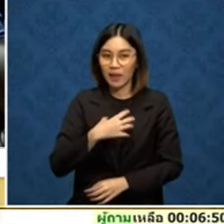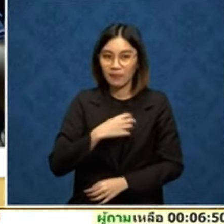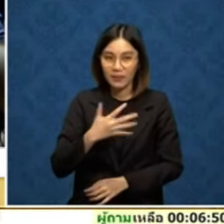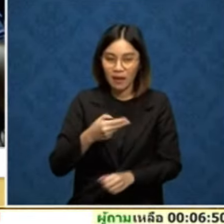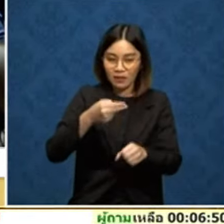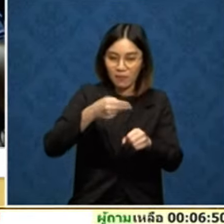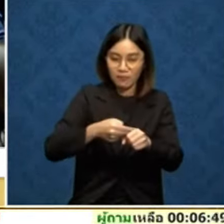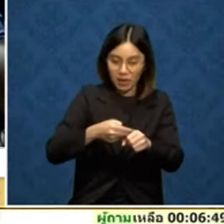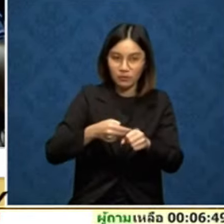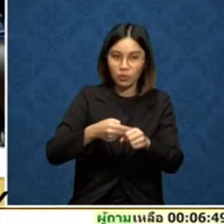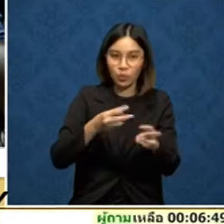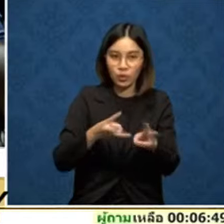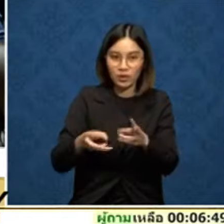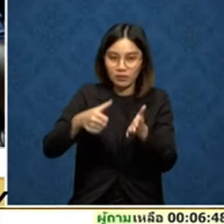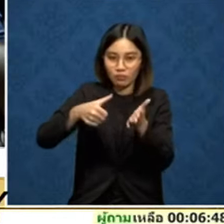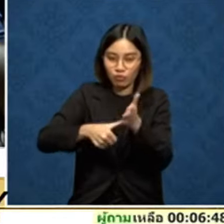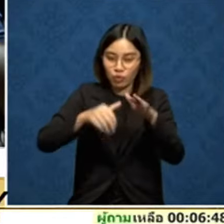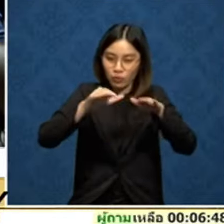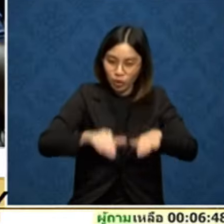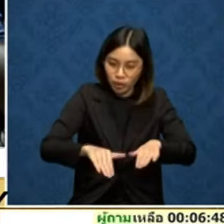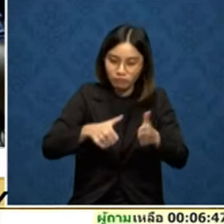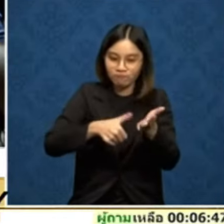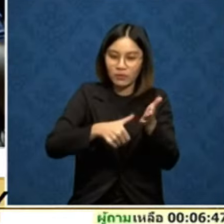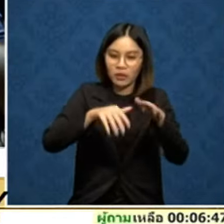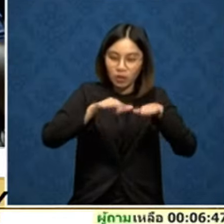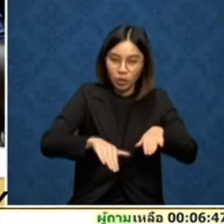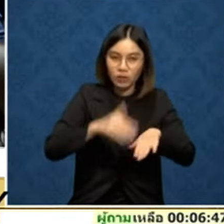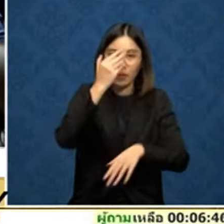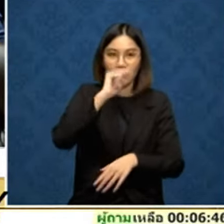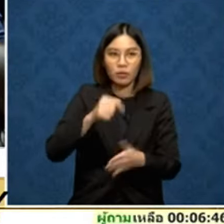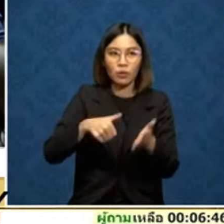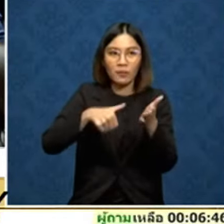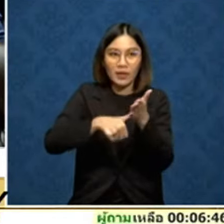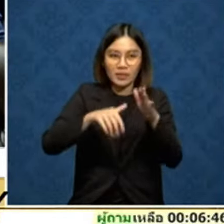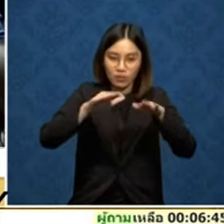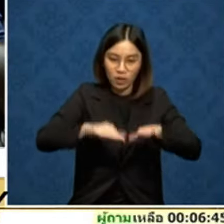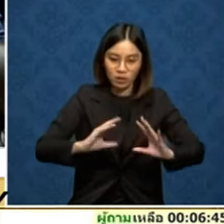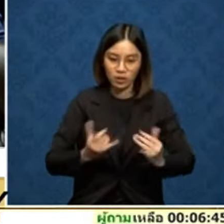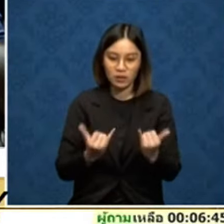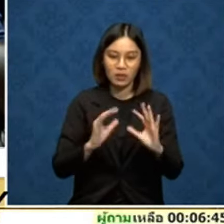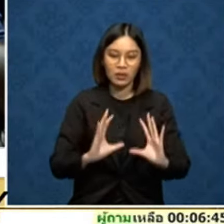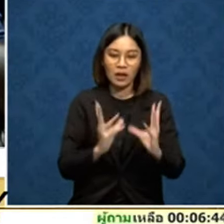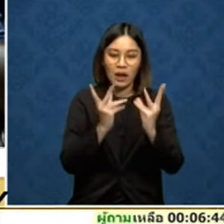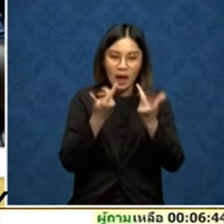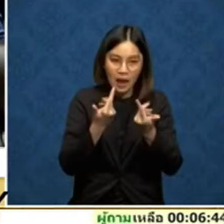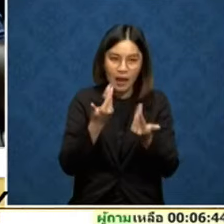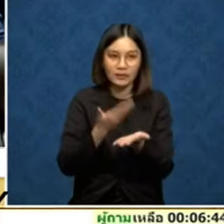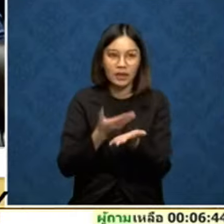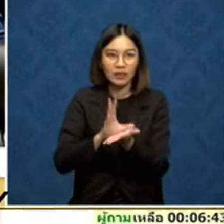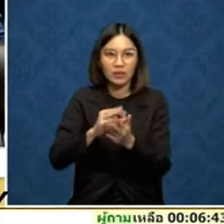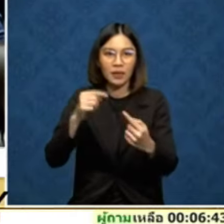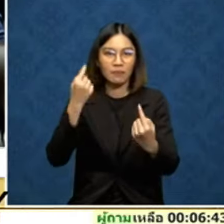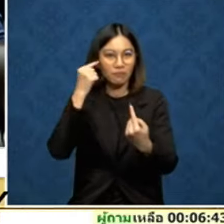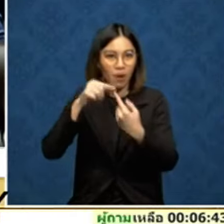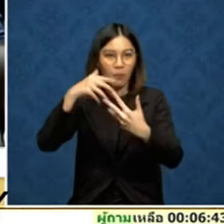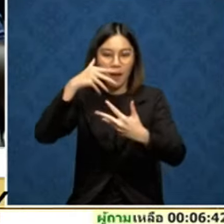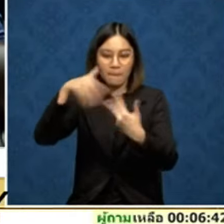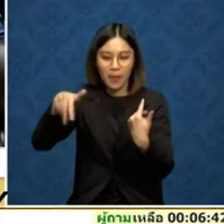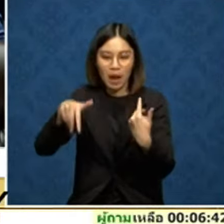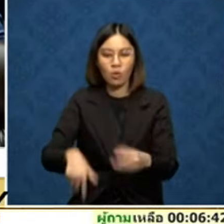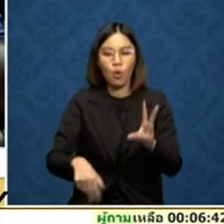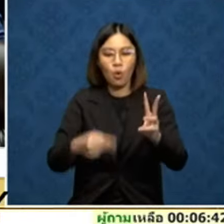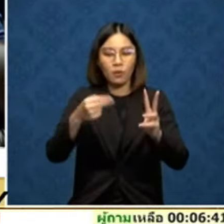มันเนี่ยด้วยการลดภาษีสรรพสามิตแบบเดิมๆนะคะเพราะภาษีจากสรรพสามิตก็หดหายนะคะแล้วก็เก็บพลาดเป้าไปเกือบ 60,000 ล้านบา